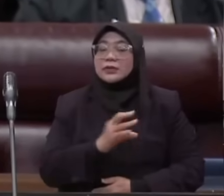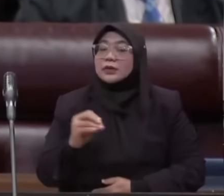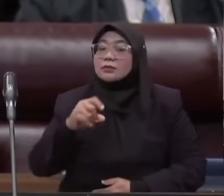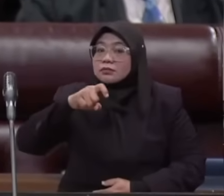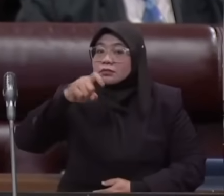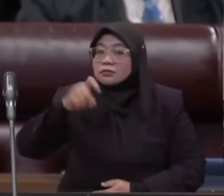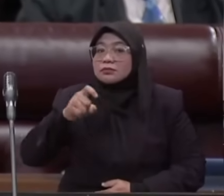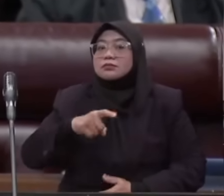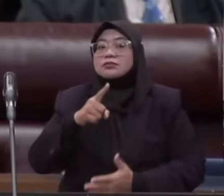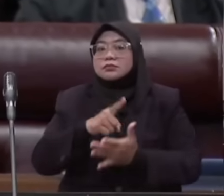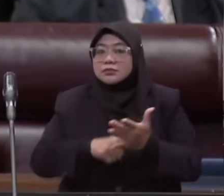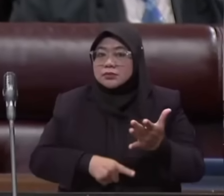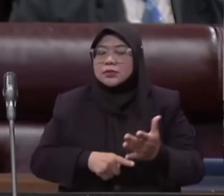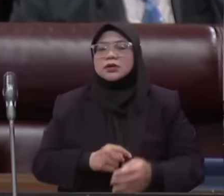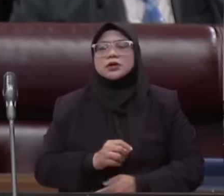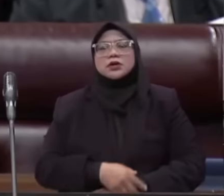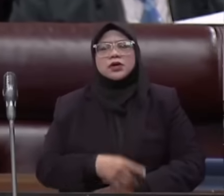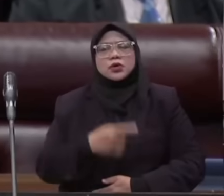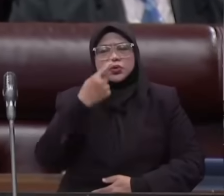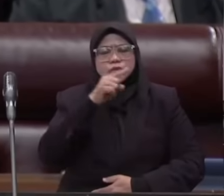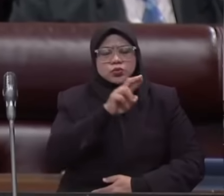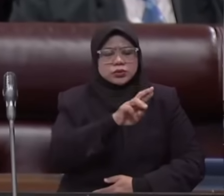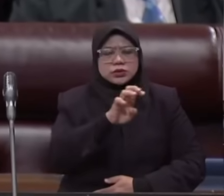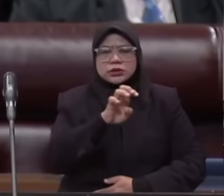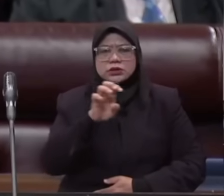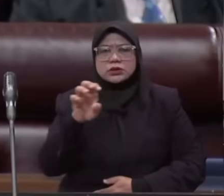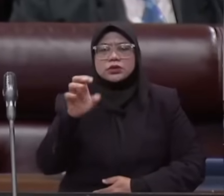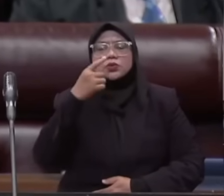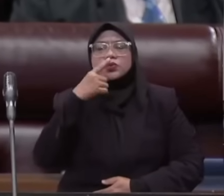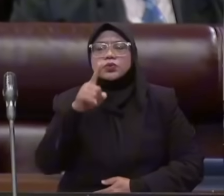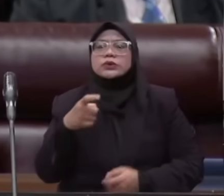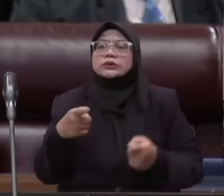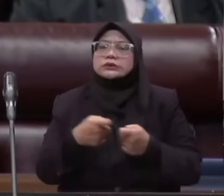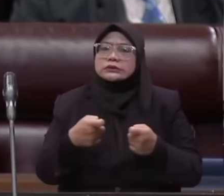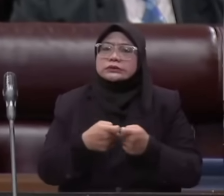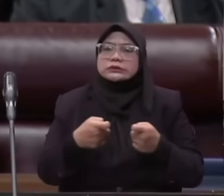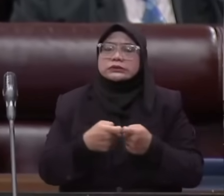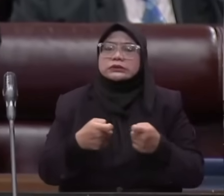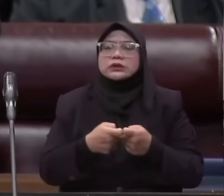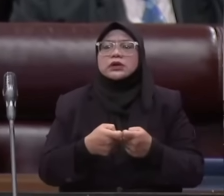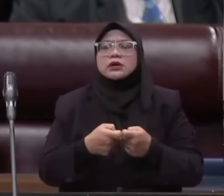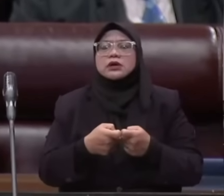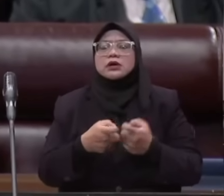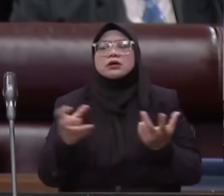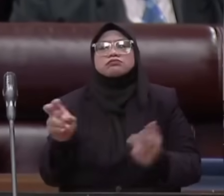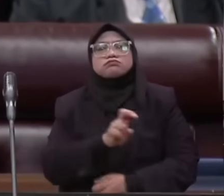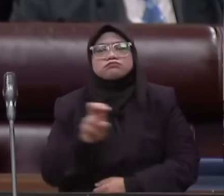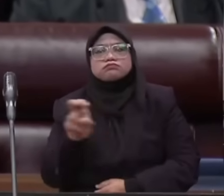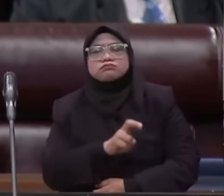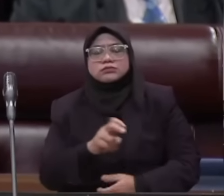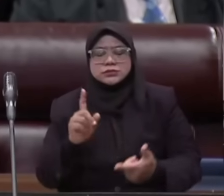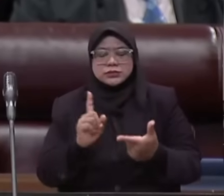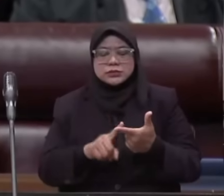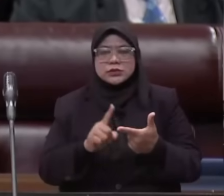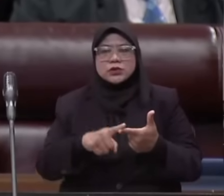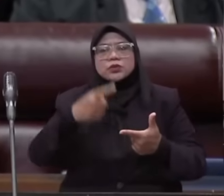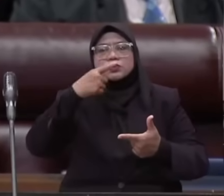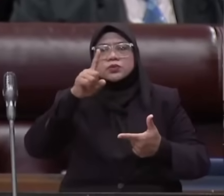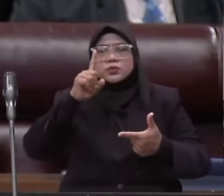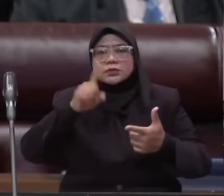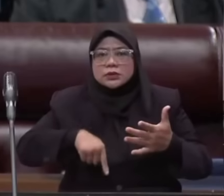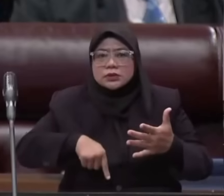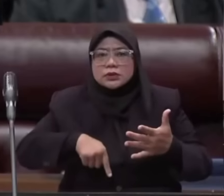perlukan ini untuk buat TV elektrikal kita perlukan untuk buat tebal-tebakan